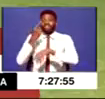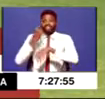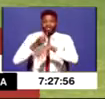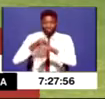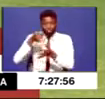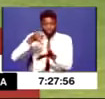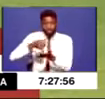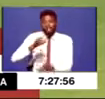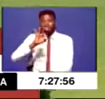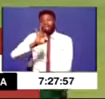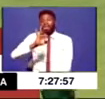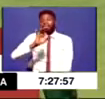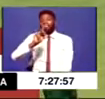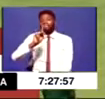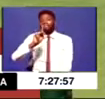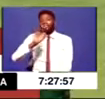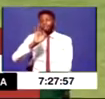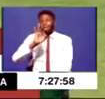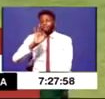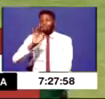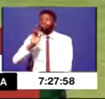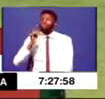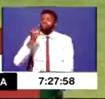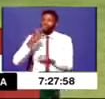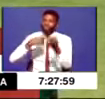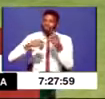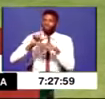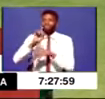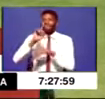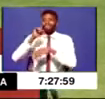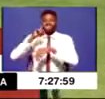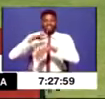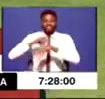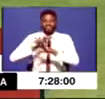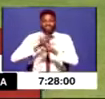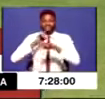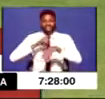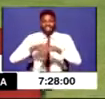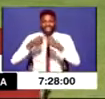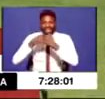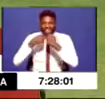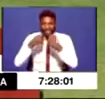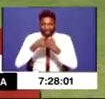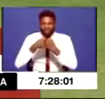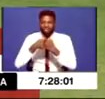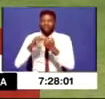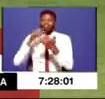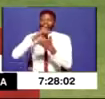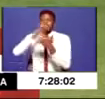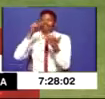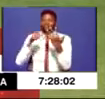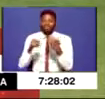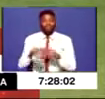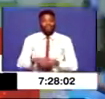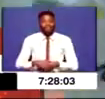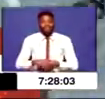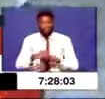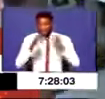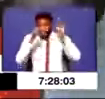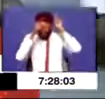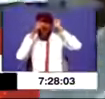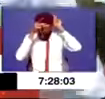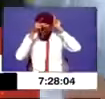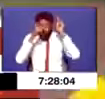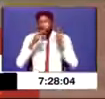imejipatia ushindi mmoja pekee baada ya mechi tano msimuni. Wakati huo huo, Kakamega Homeboys leo iliishinda Vihiga United mabao mawili